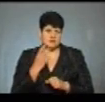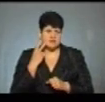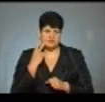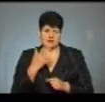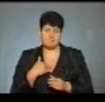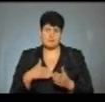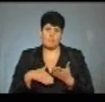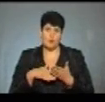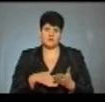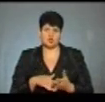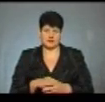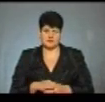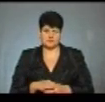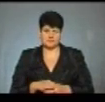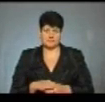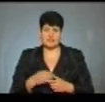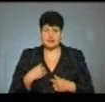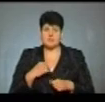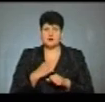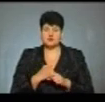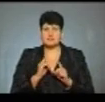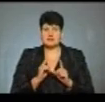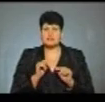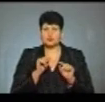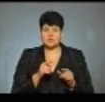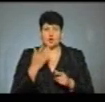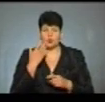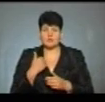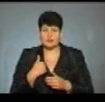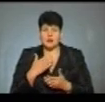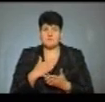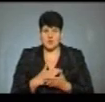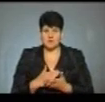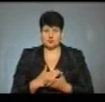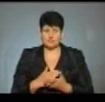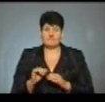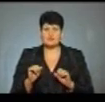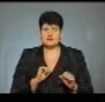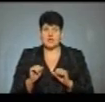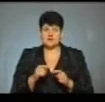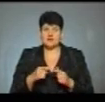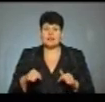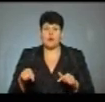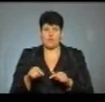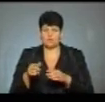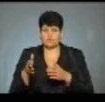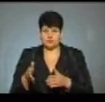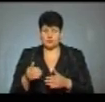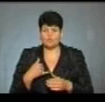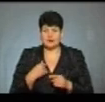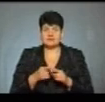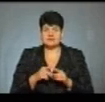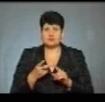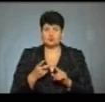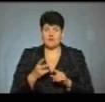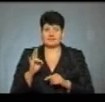мій помічник. Я працюю тільки тоді, коли я маю відрядження на округ. І в мене це друга